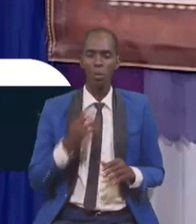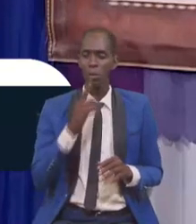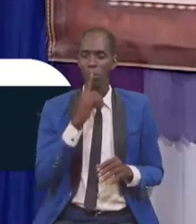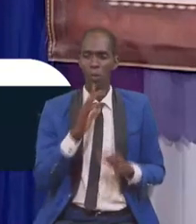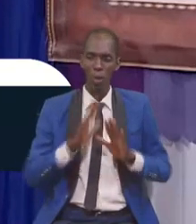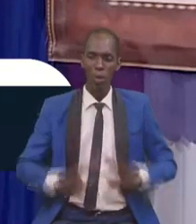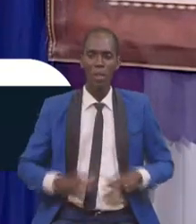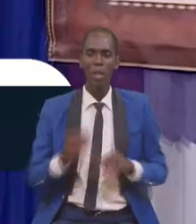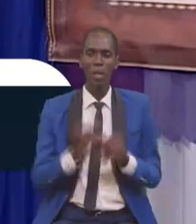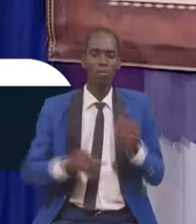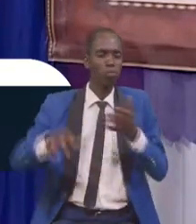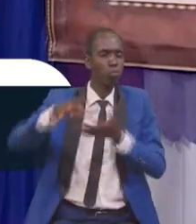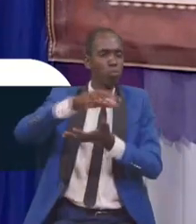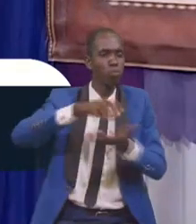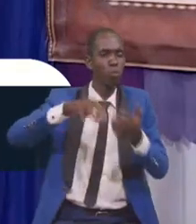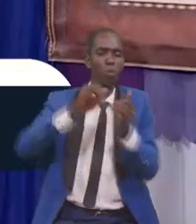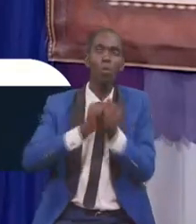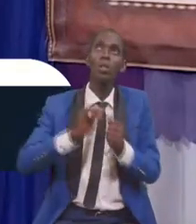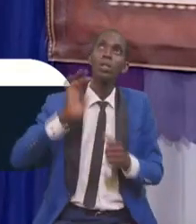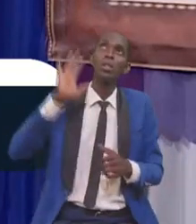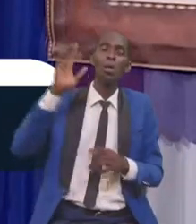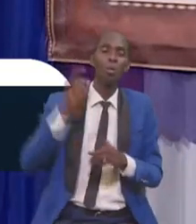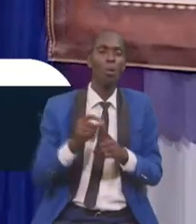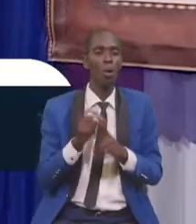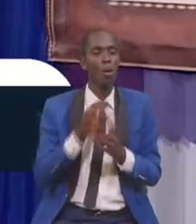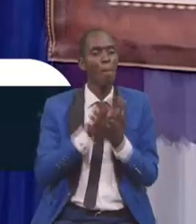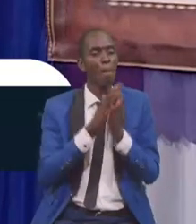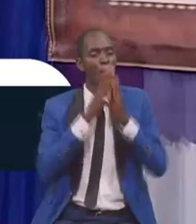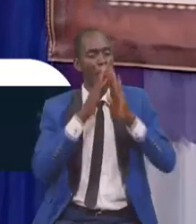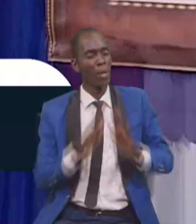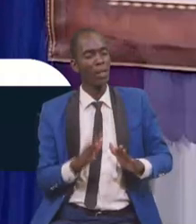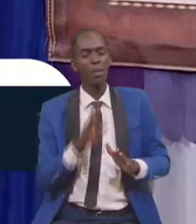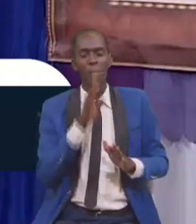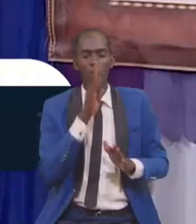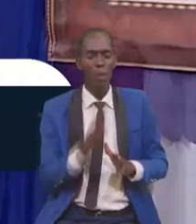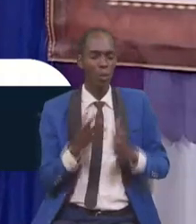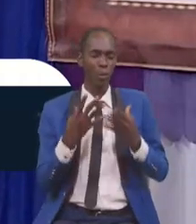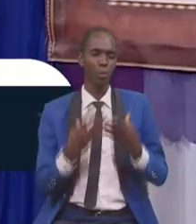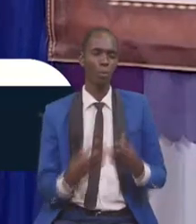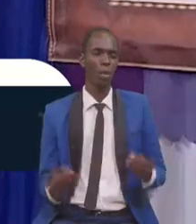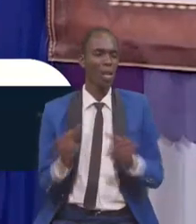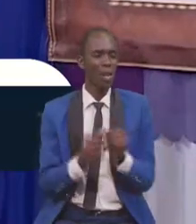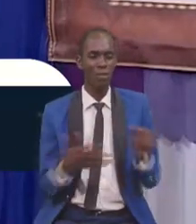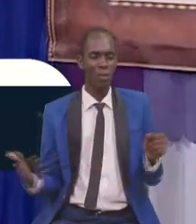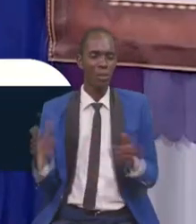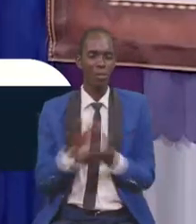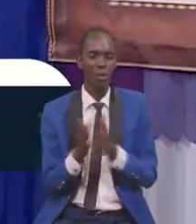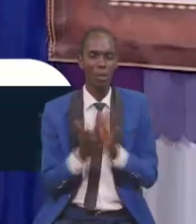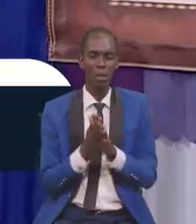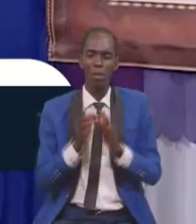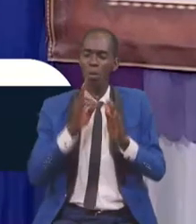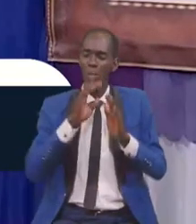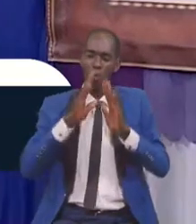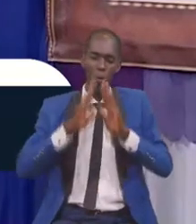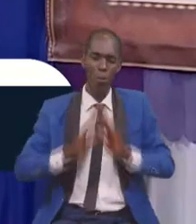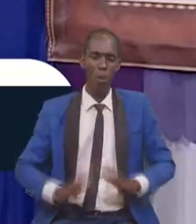calmé toute tempête de sa parole. Silence, tais-toi. Alors, tout s'est calmé dans